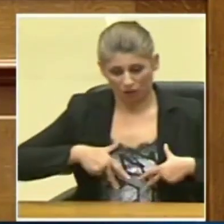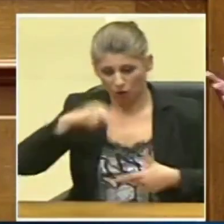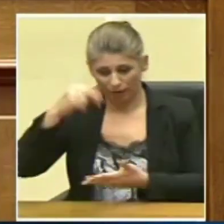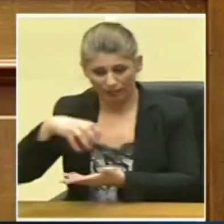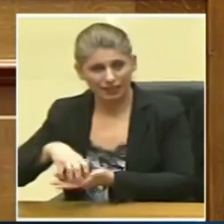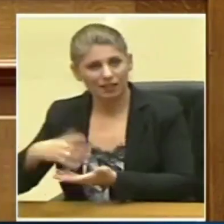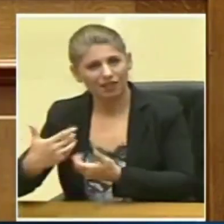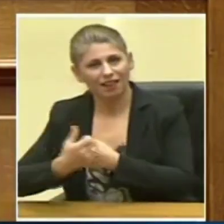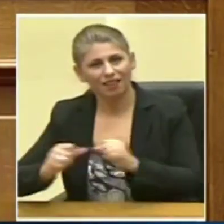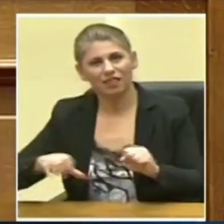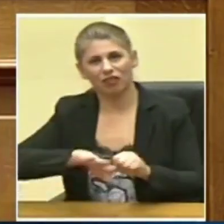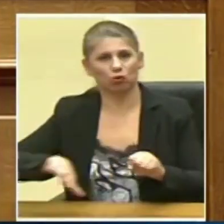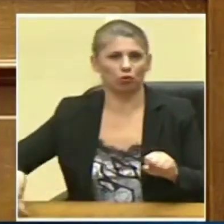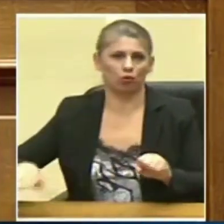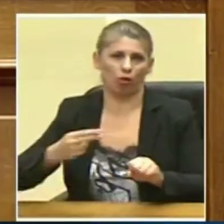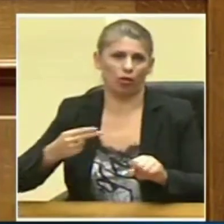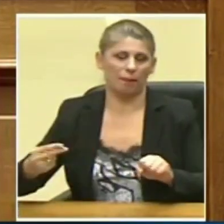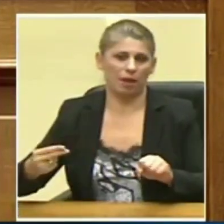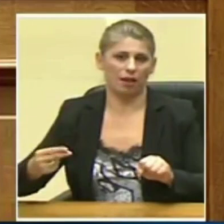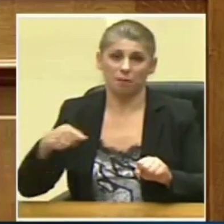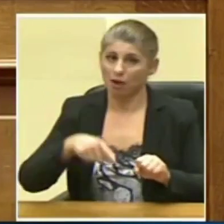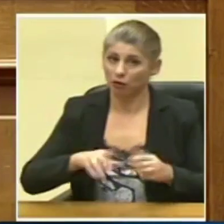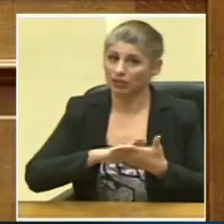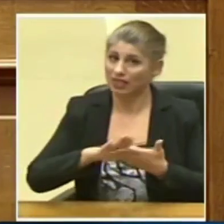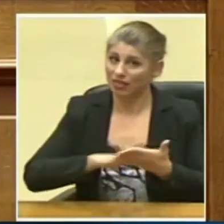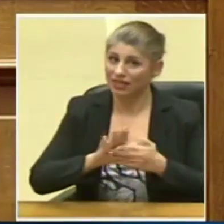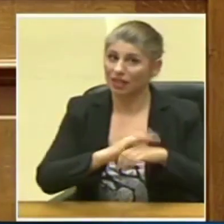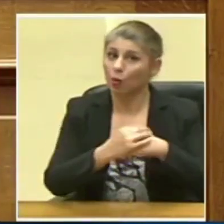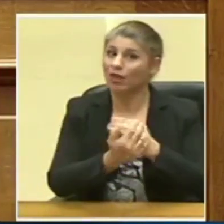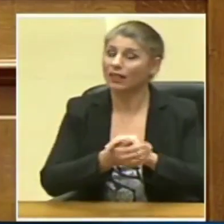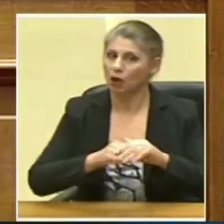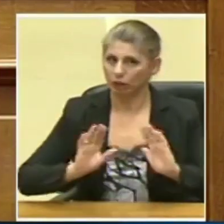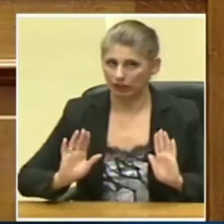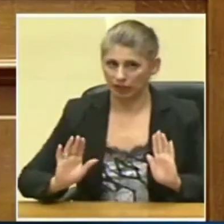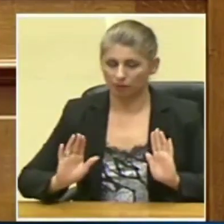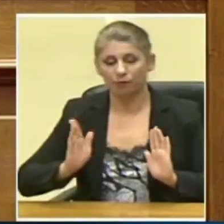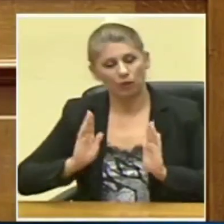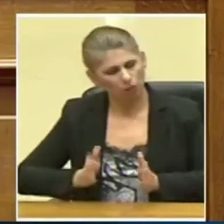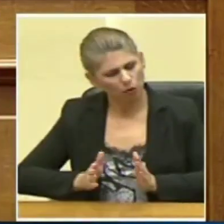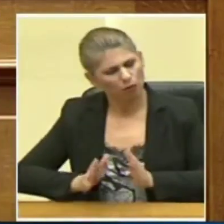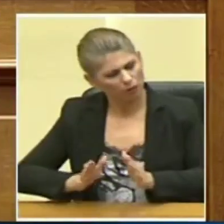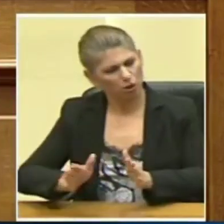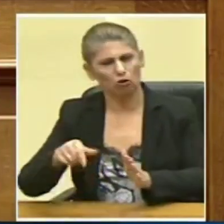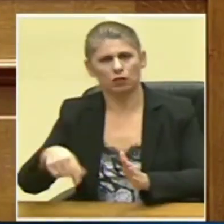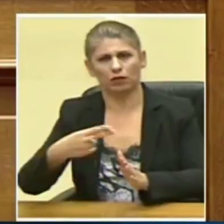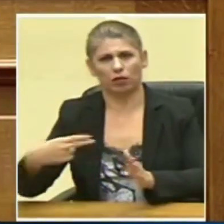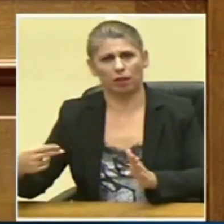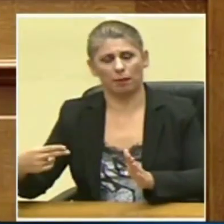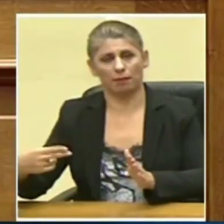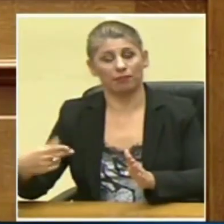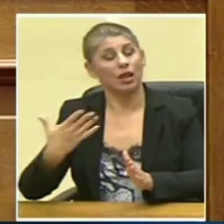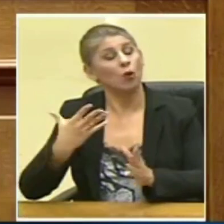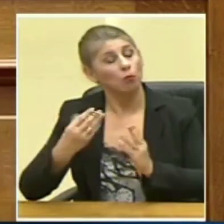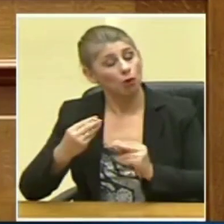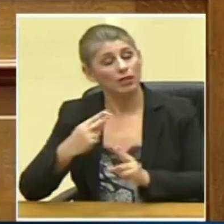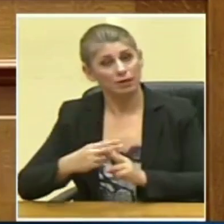έναν εξάρτητο ζήτημα από αυτό της θρησκευτικής ουδετερότητας. Μπορούμε να προχωρήσουμε σε αυτό. Είναι πολύ